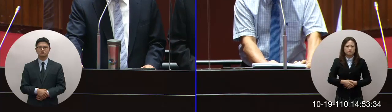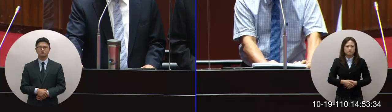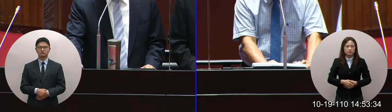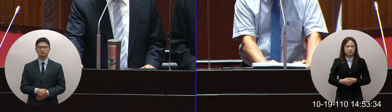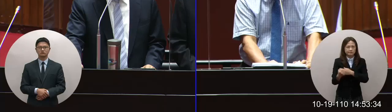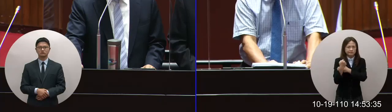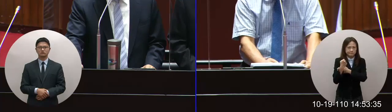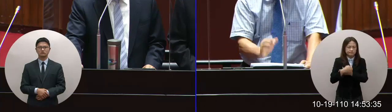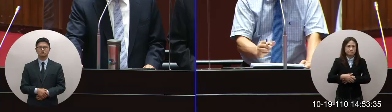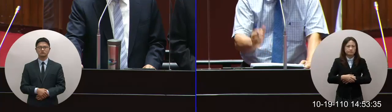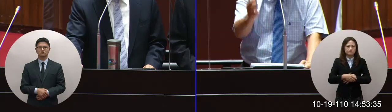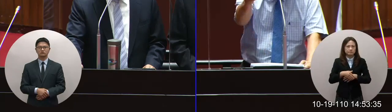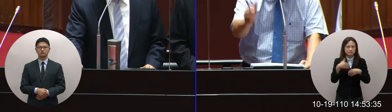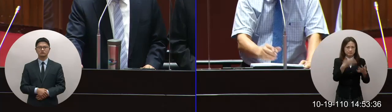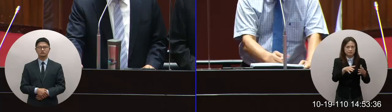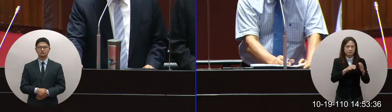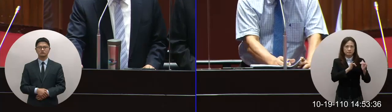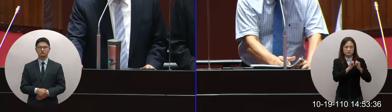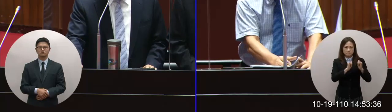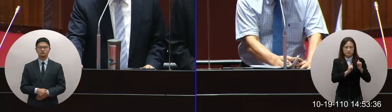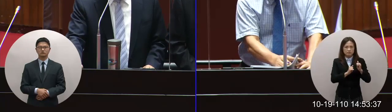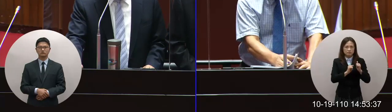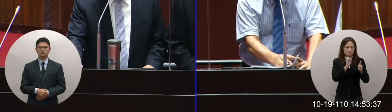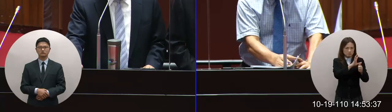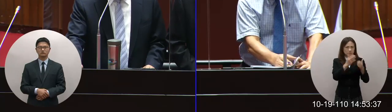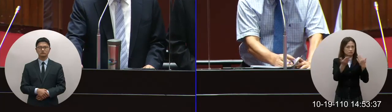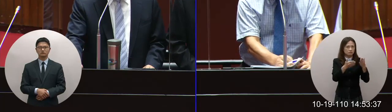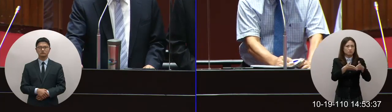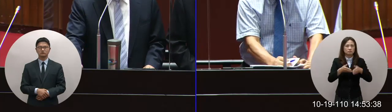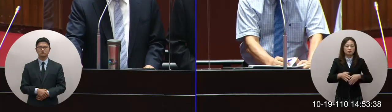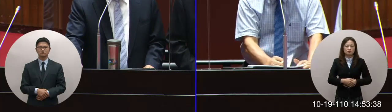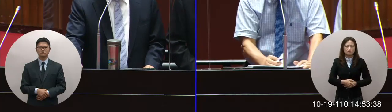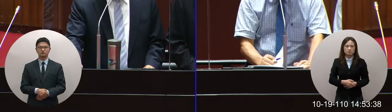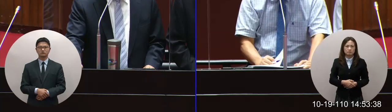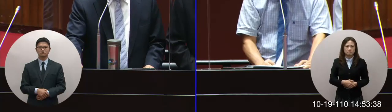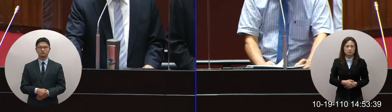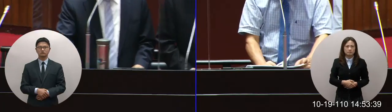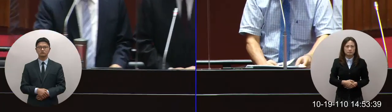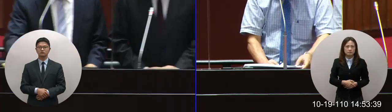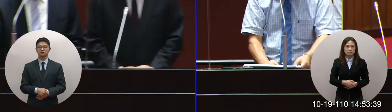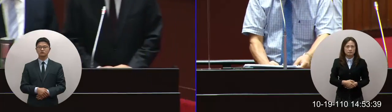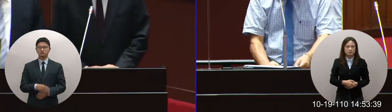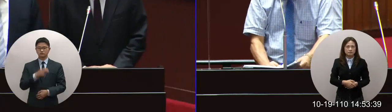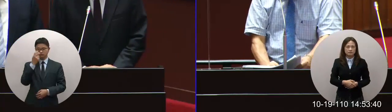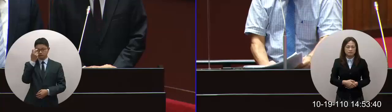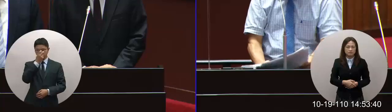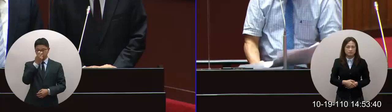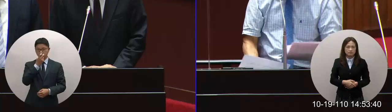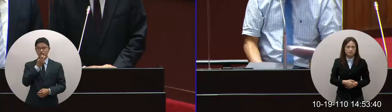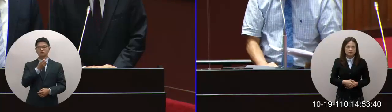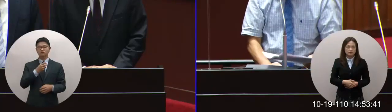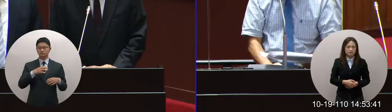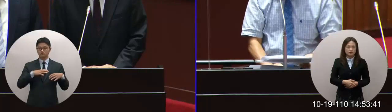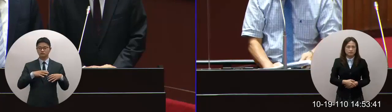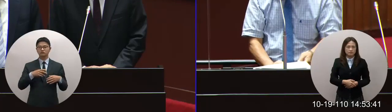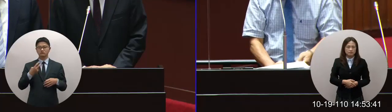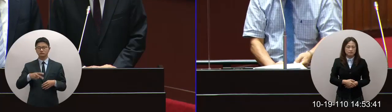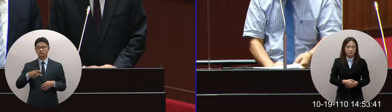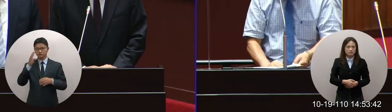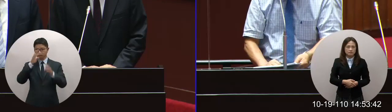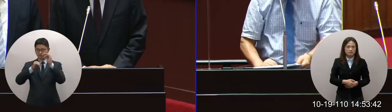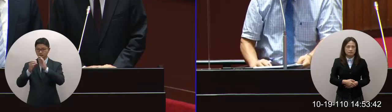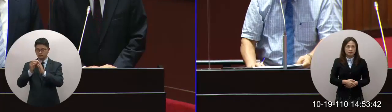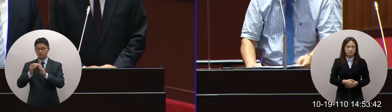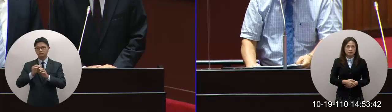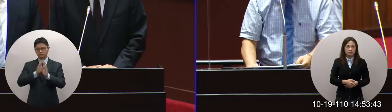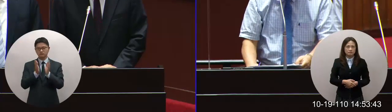加油，给人民啊一个交代。你的看法呢？ 减掉都一定会依法来行事的、不管是